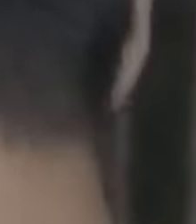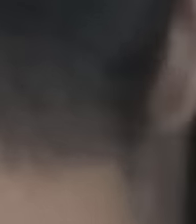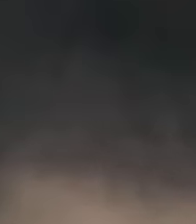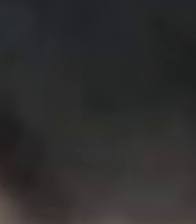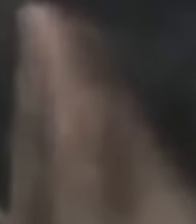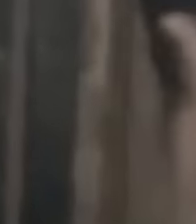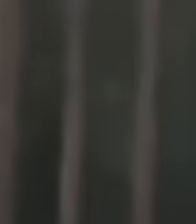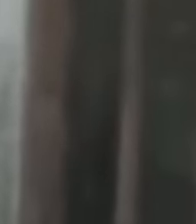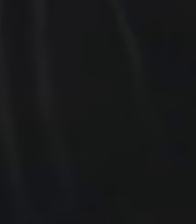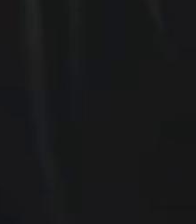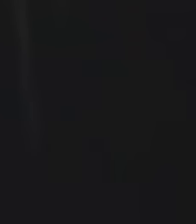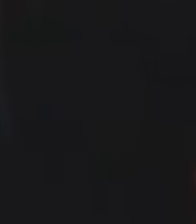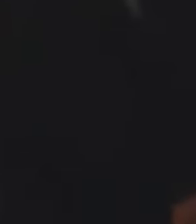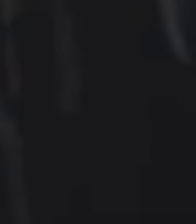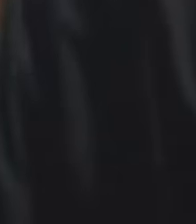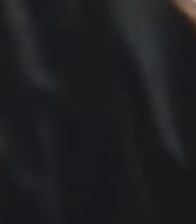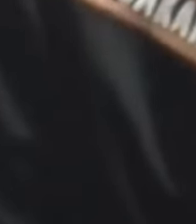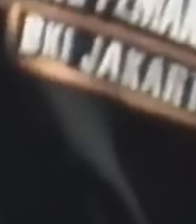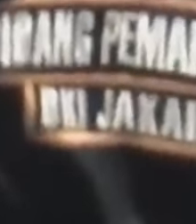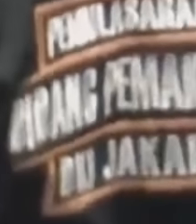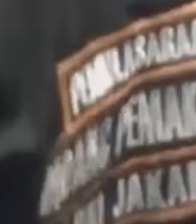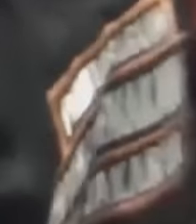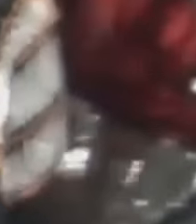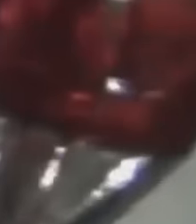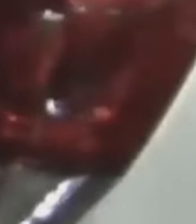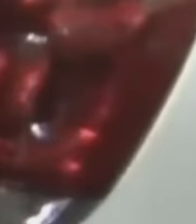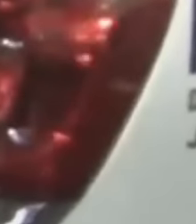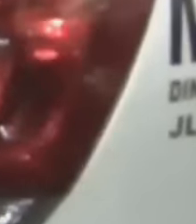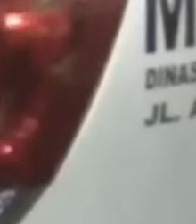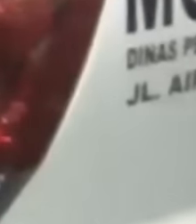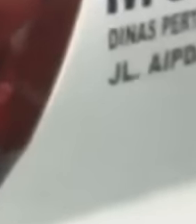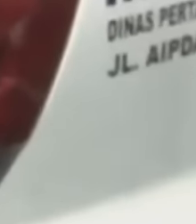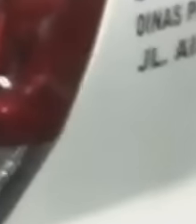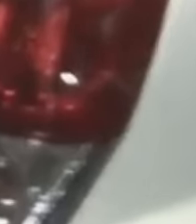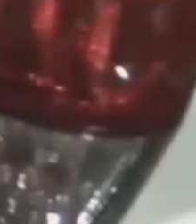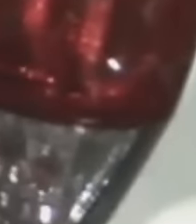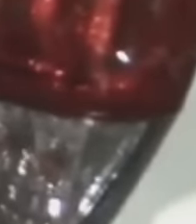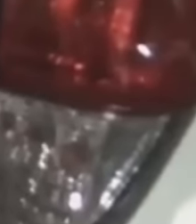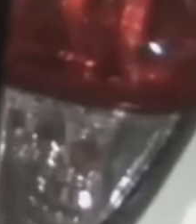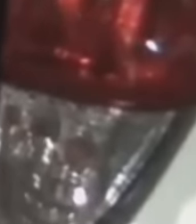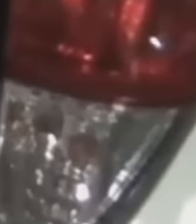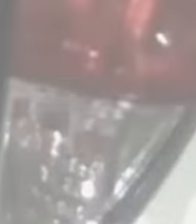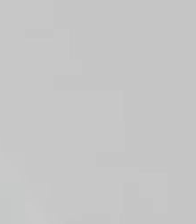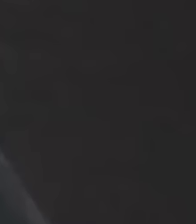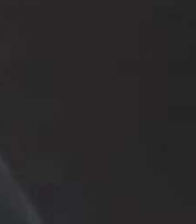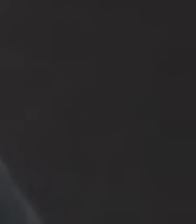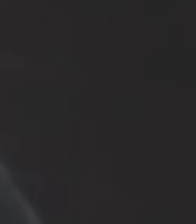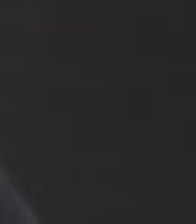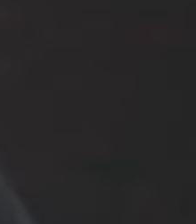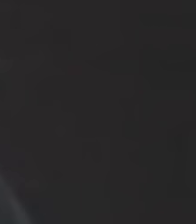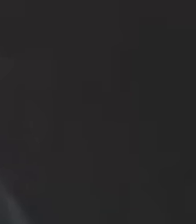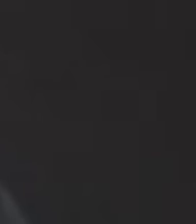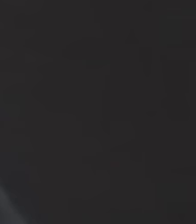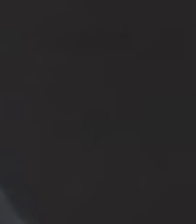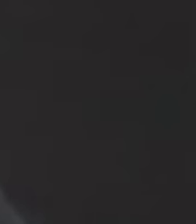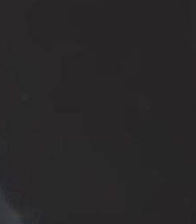kamar kos korban. Saat jendela kamar kos korban dibuka, korban diketahui telah meninggal. Yang